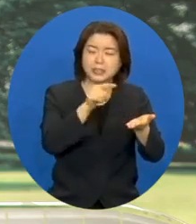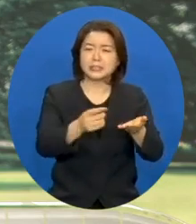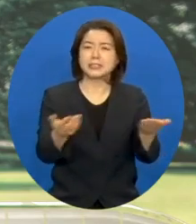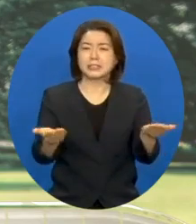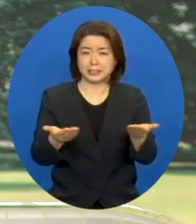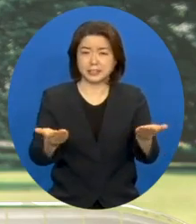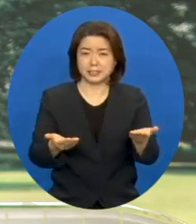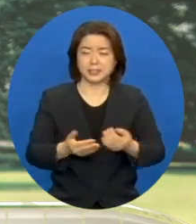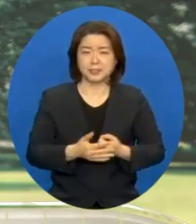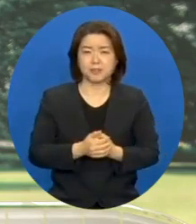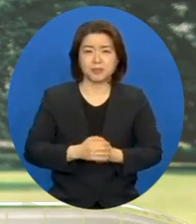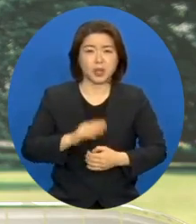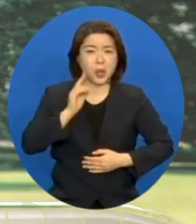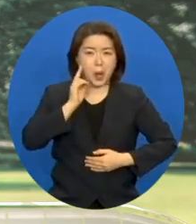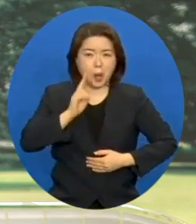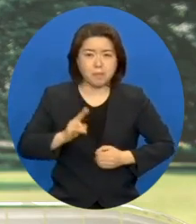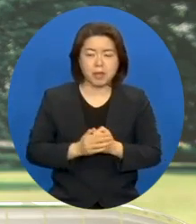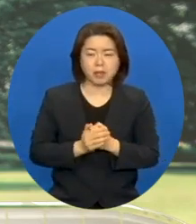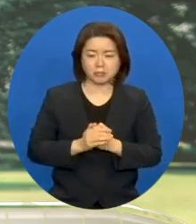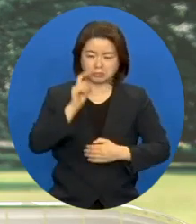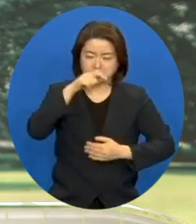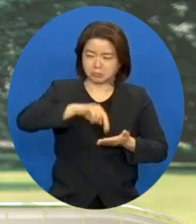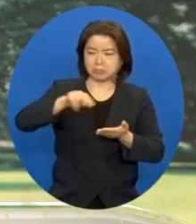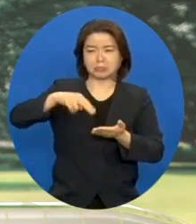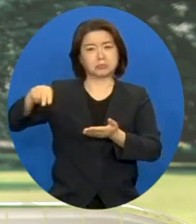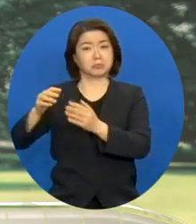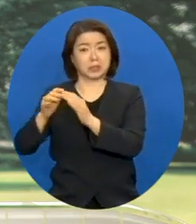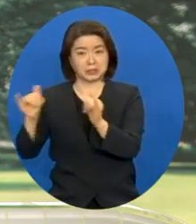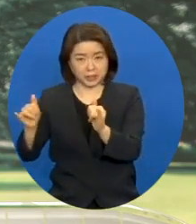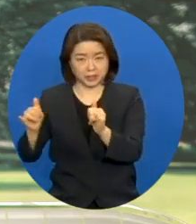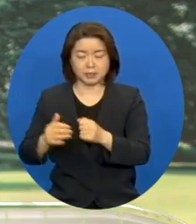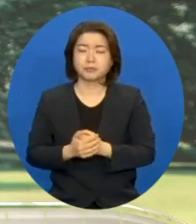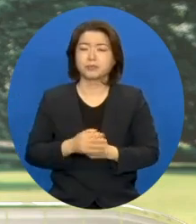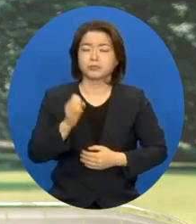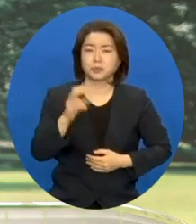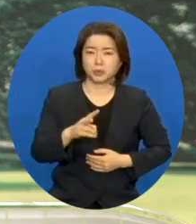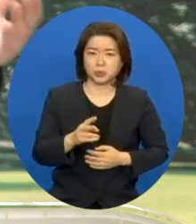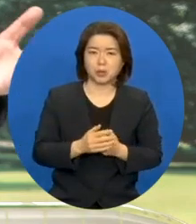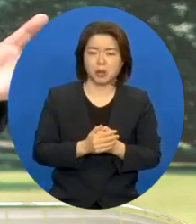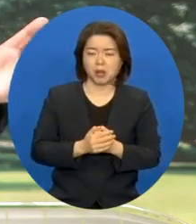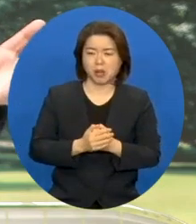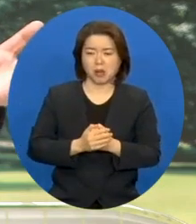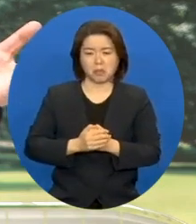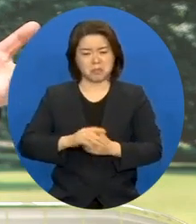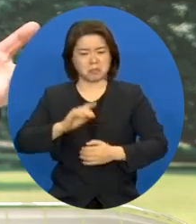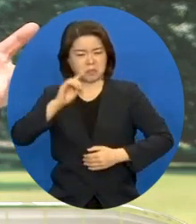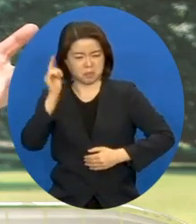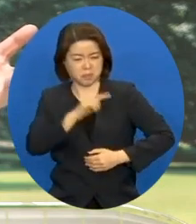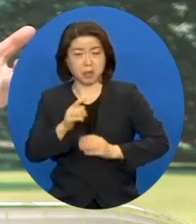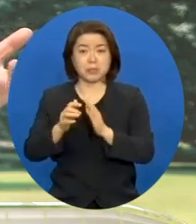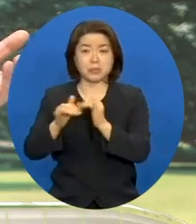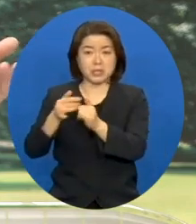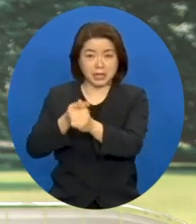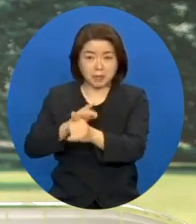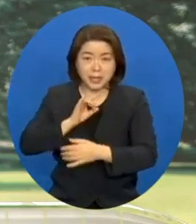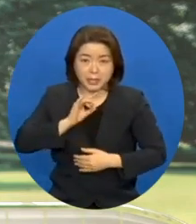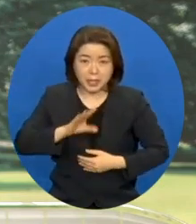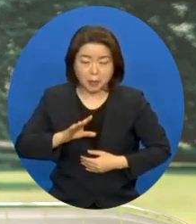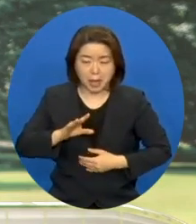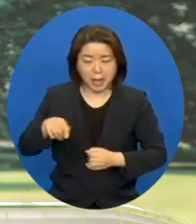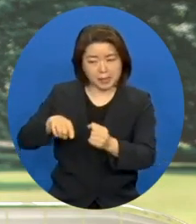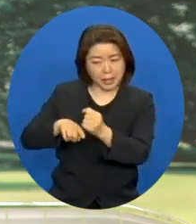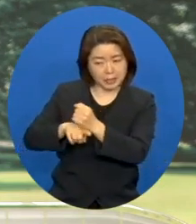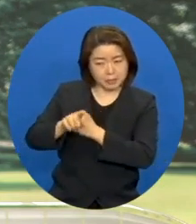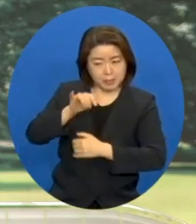것이 아주 방상한 사람이나 또는 아주 불량한 사람들에게만